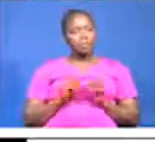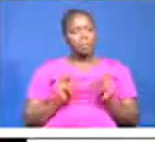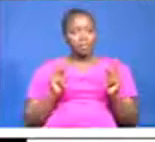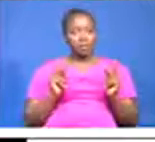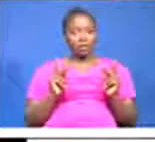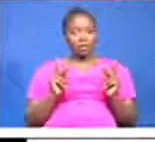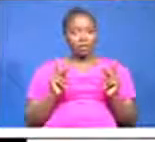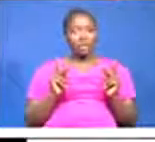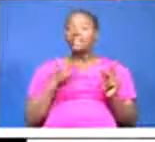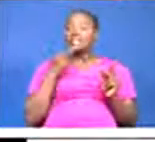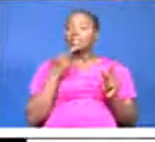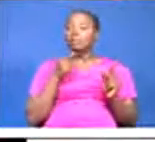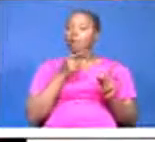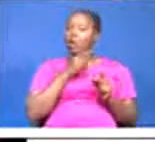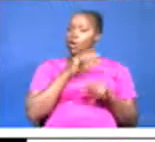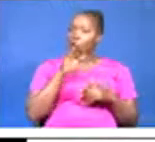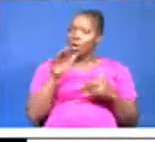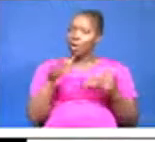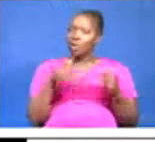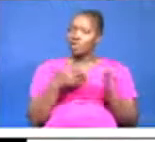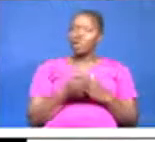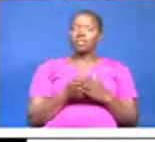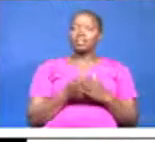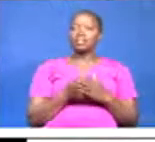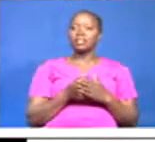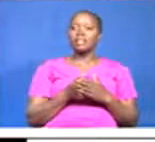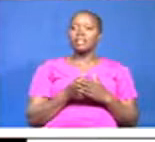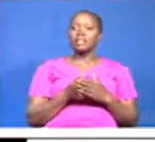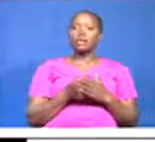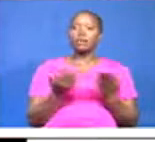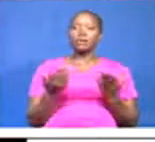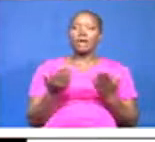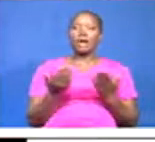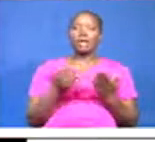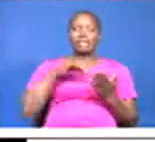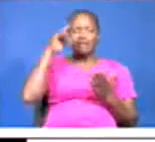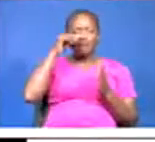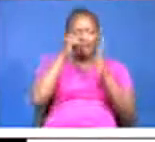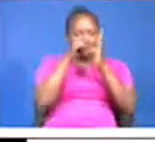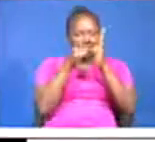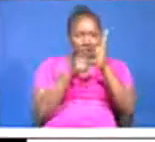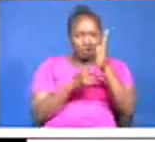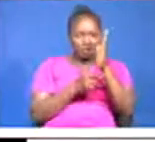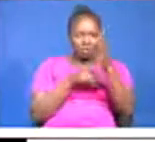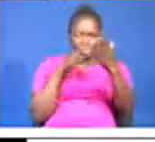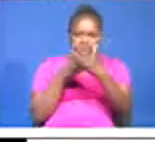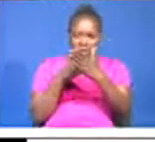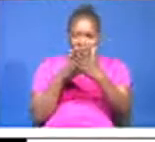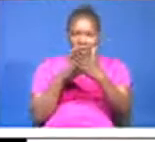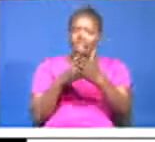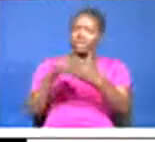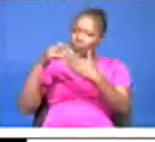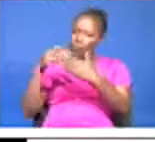na nimesema wale watu wote waliowekwa kwa blacklist, ile watu wametoroka simu kwa sababu